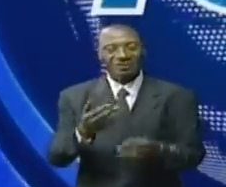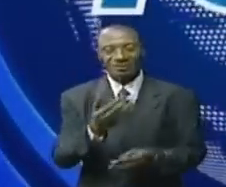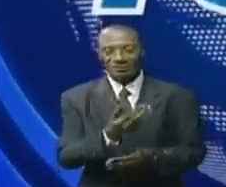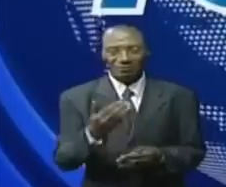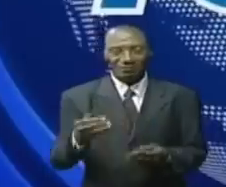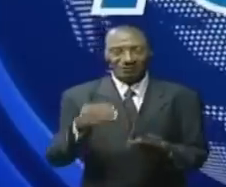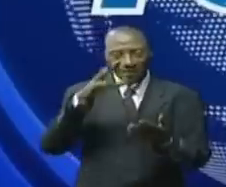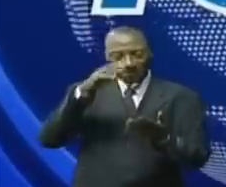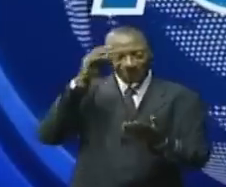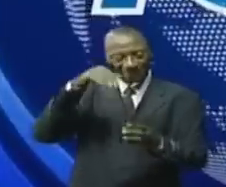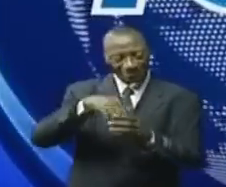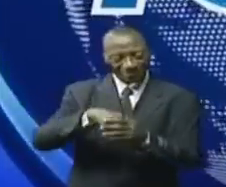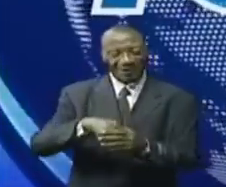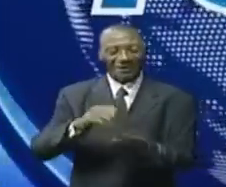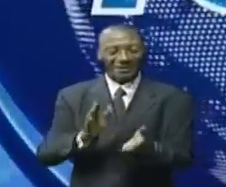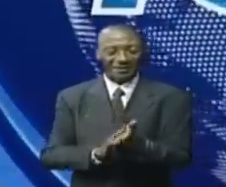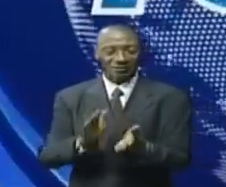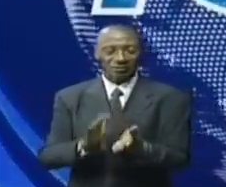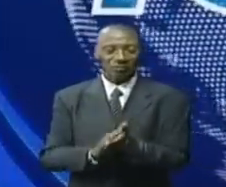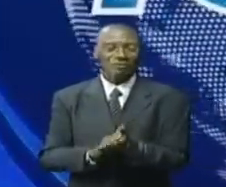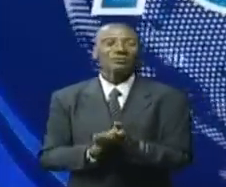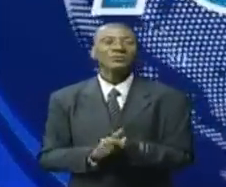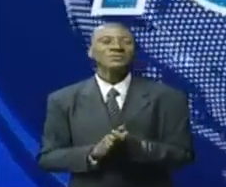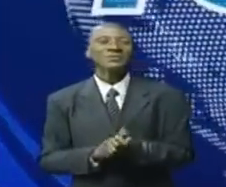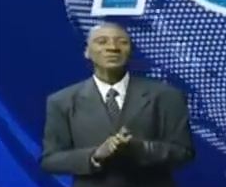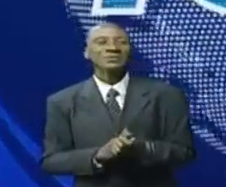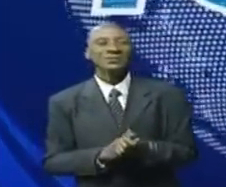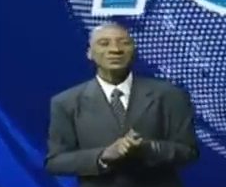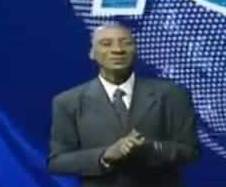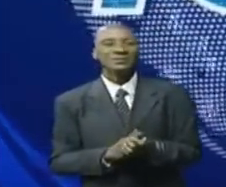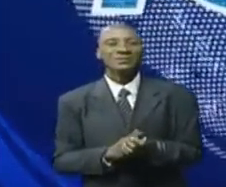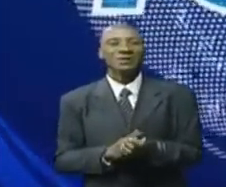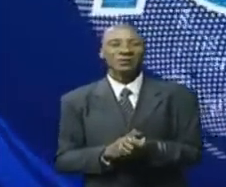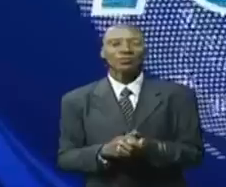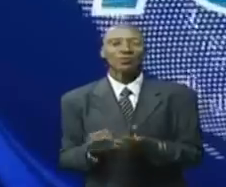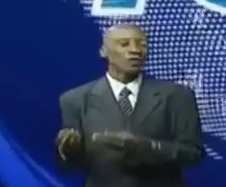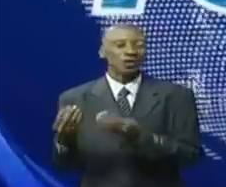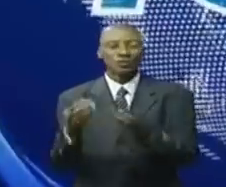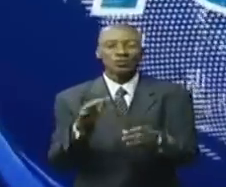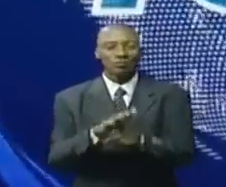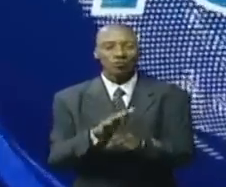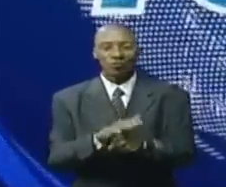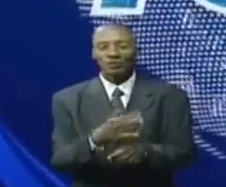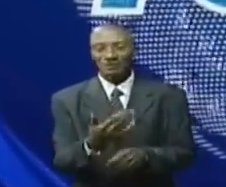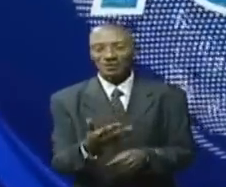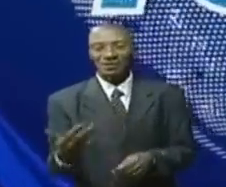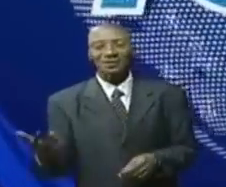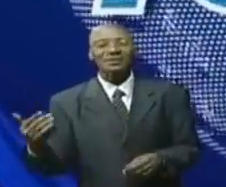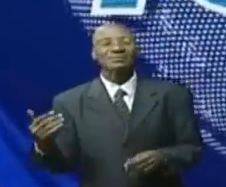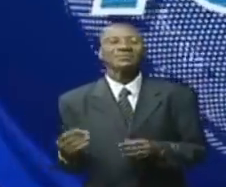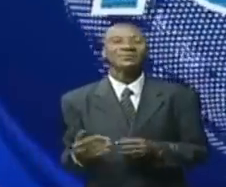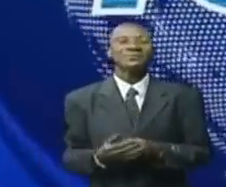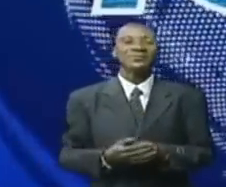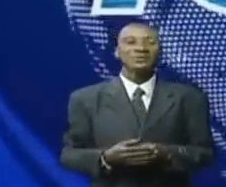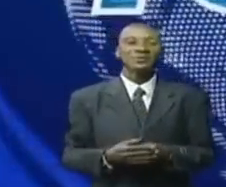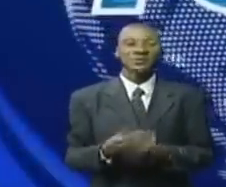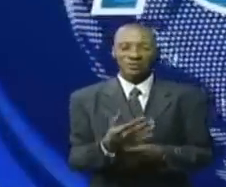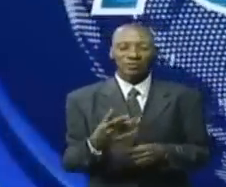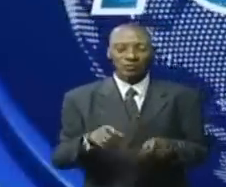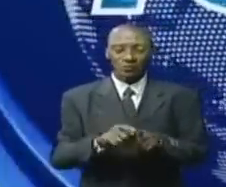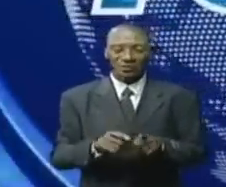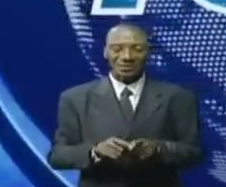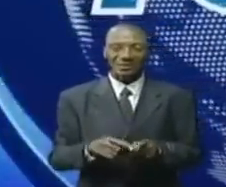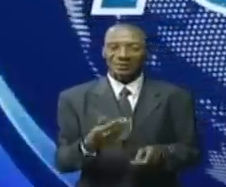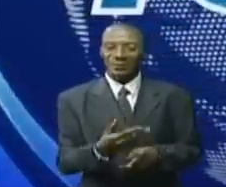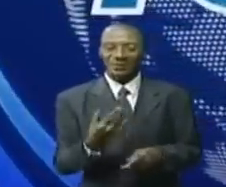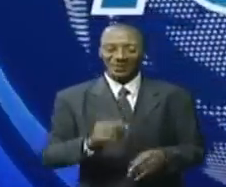de l'éducation physique sont venus à la rescousse en emportant un lot important des équipements sportifs à cet institut. Suivez